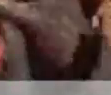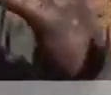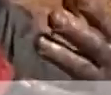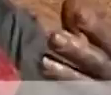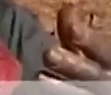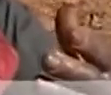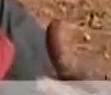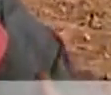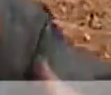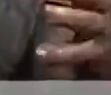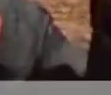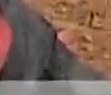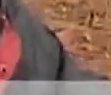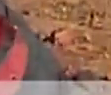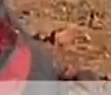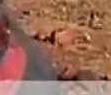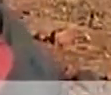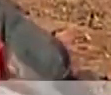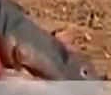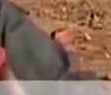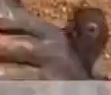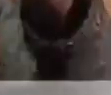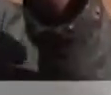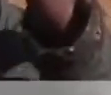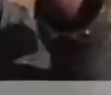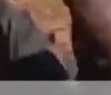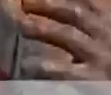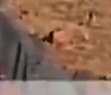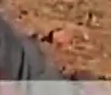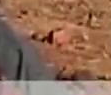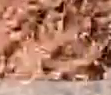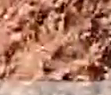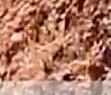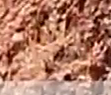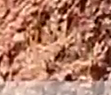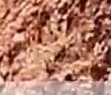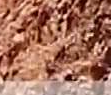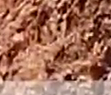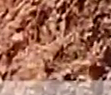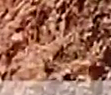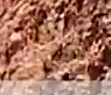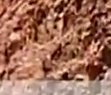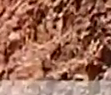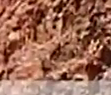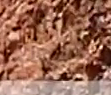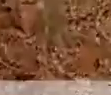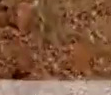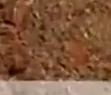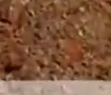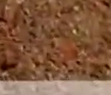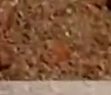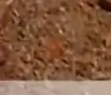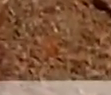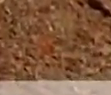kuleta paka saa hii. Na tinga ilifanya kazi usiku paka saa hii, hiyo hawa watu hawajapatikana. Maafa huko Nyatike baada ya